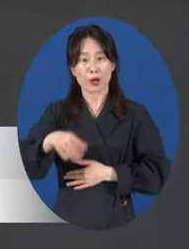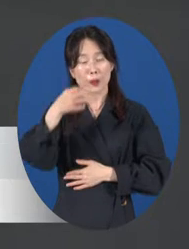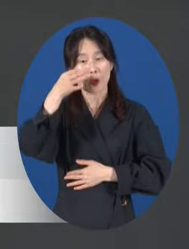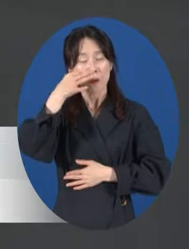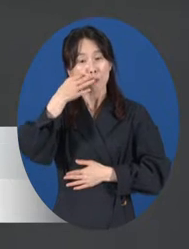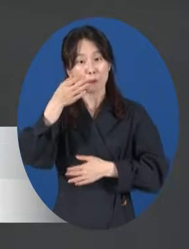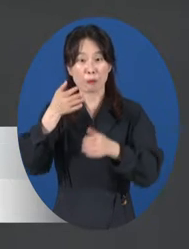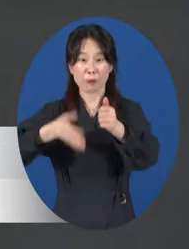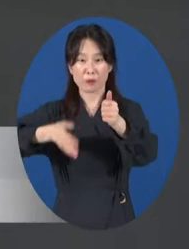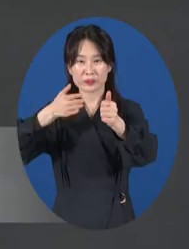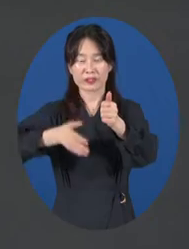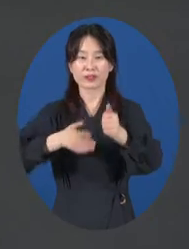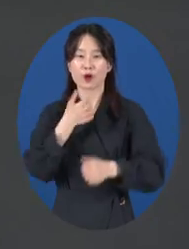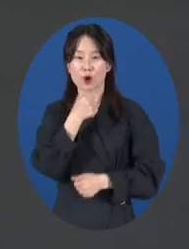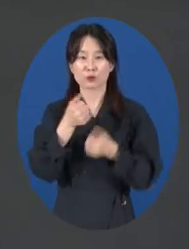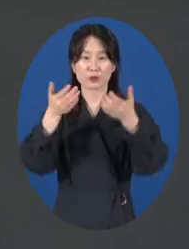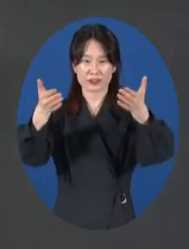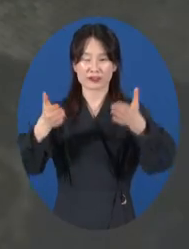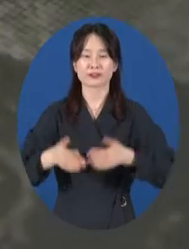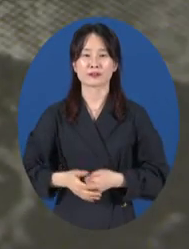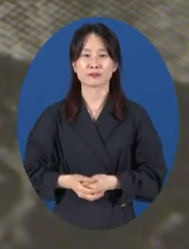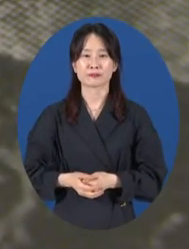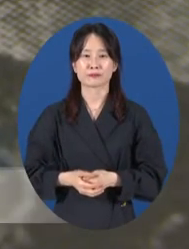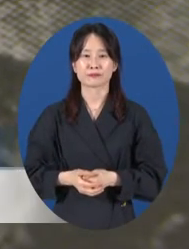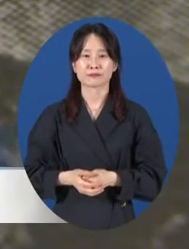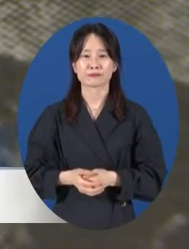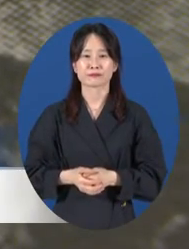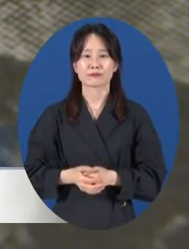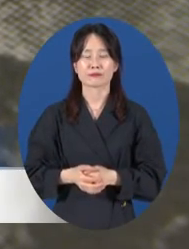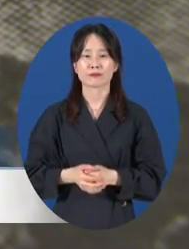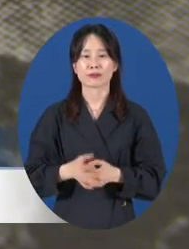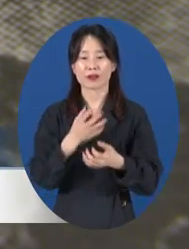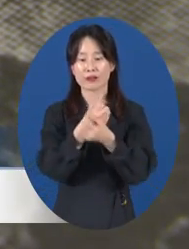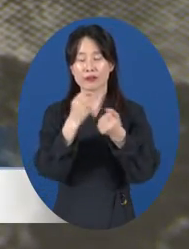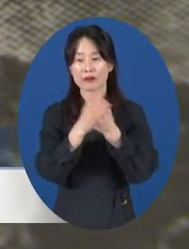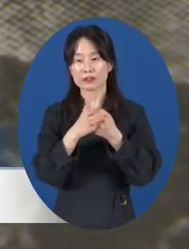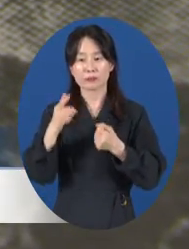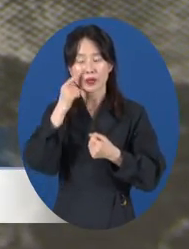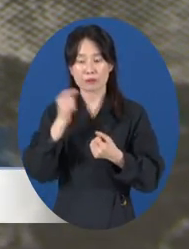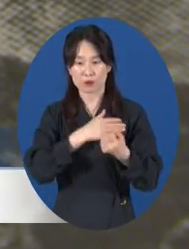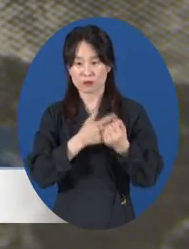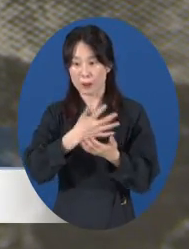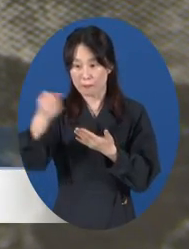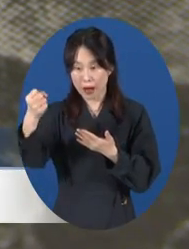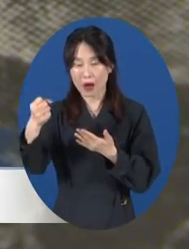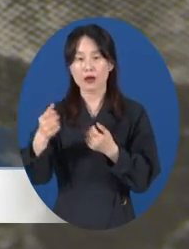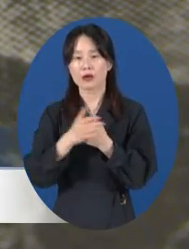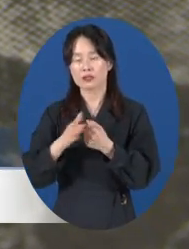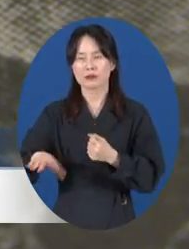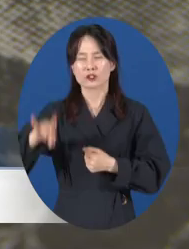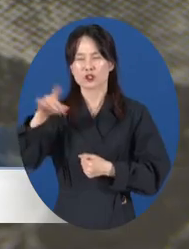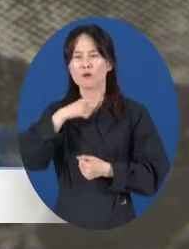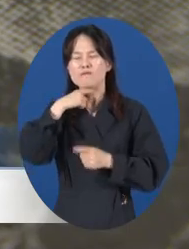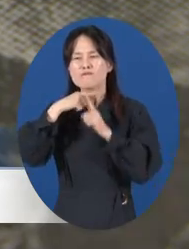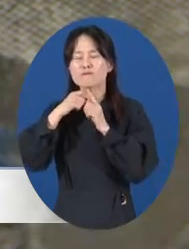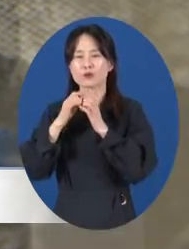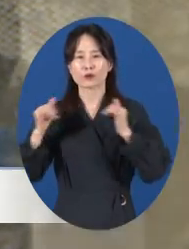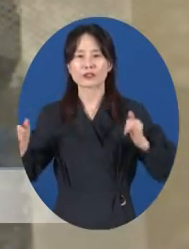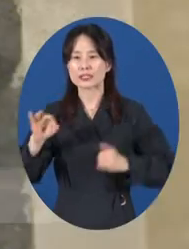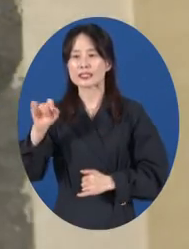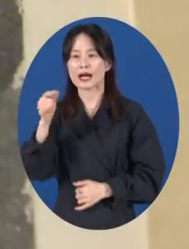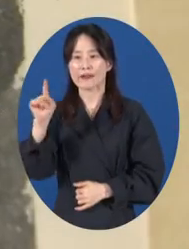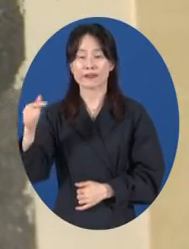건 어떨까요? 리포트 함께 보시죠. 을사늑약으로 외교권을 빼앗기자 자결한 첫 번째 순국지사 이한흥